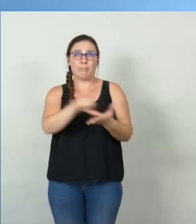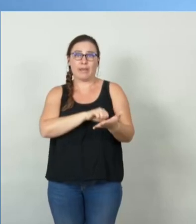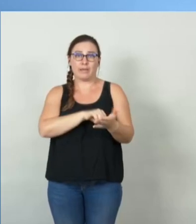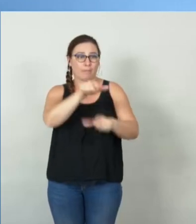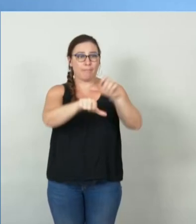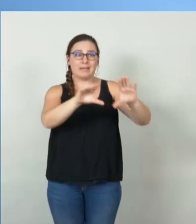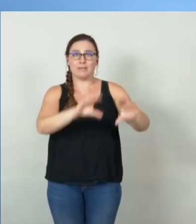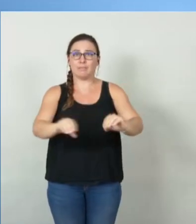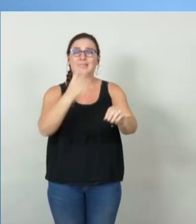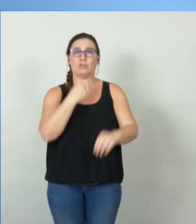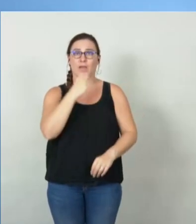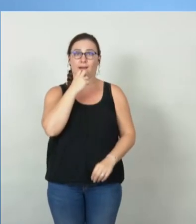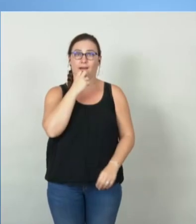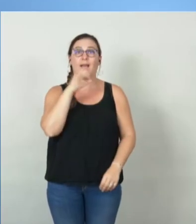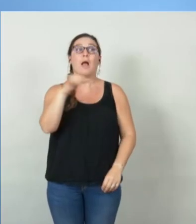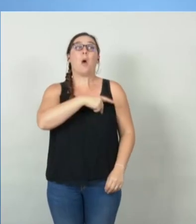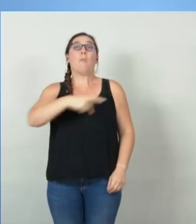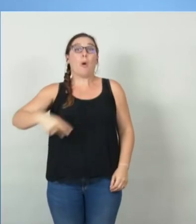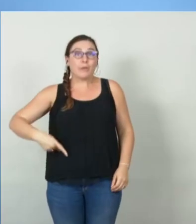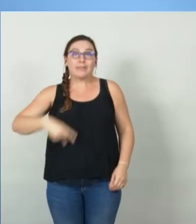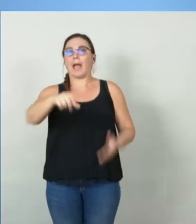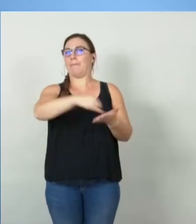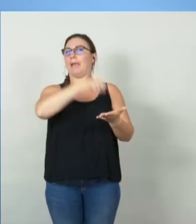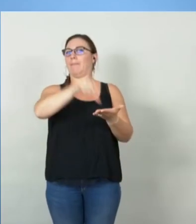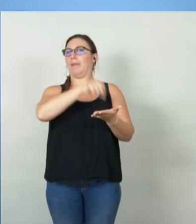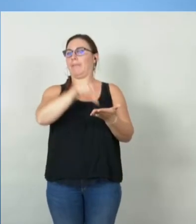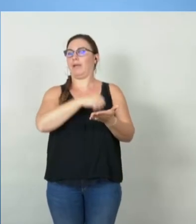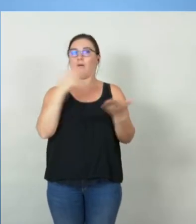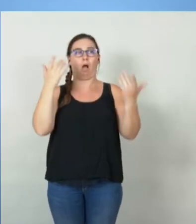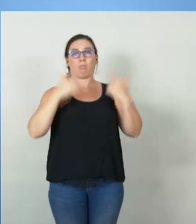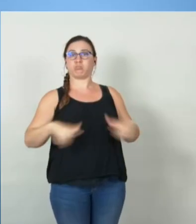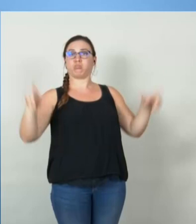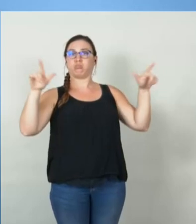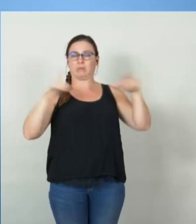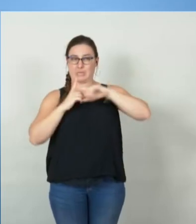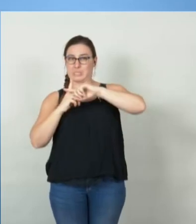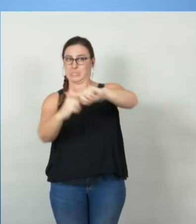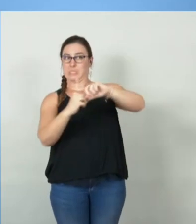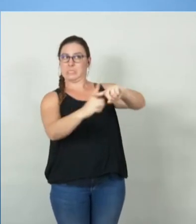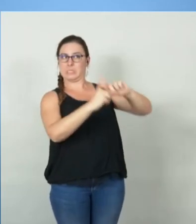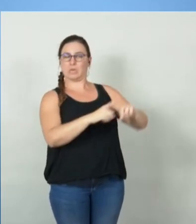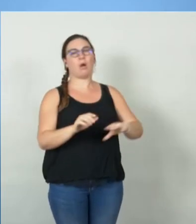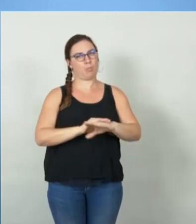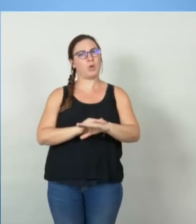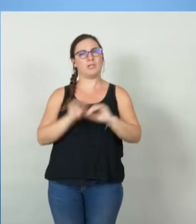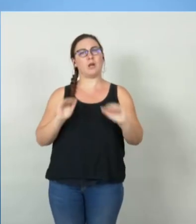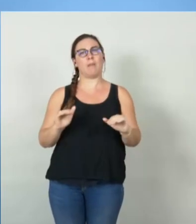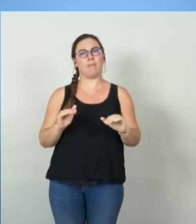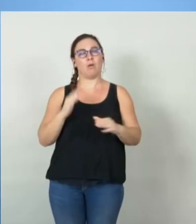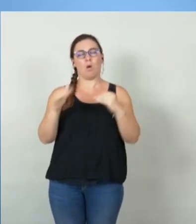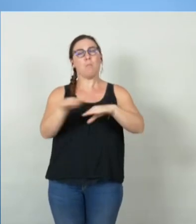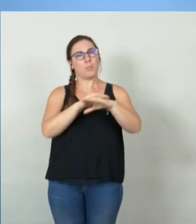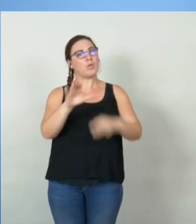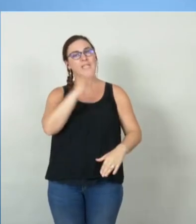contribuable propriétaire va en plus open Bar avec un ciblage un peu politique voire complètement politique